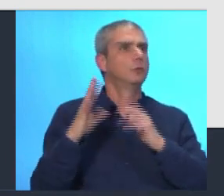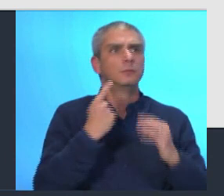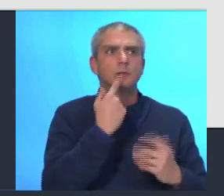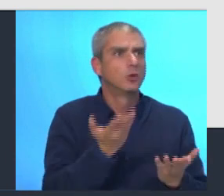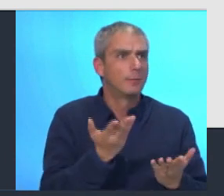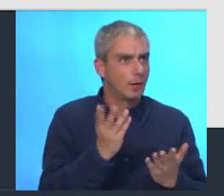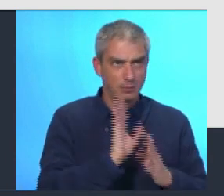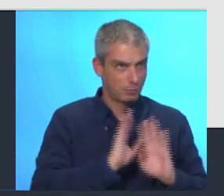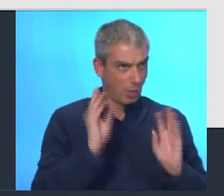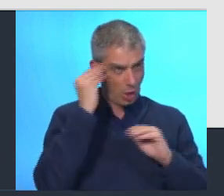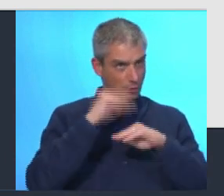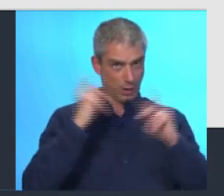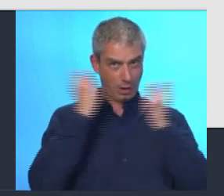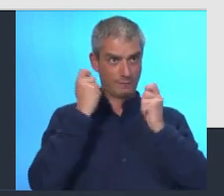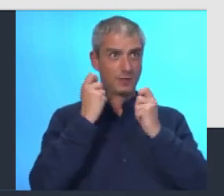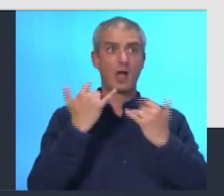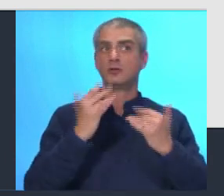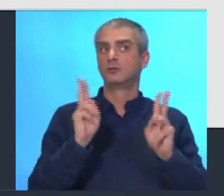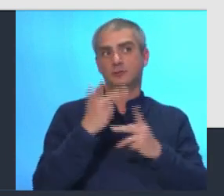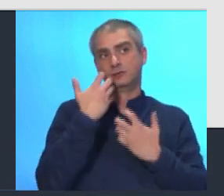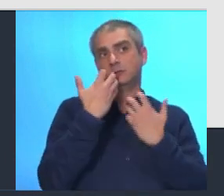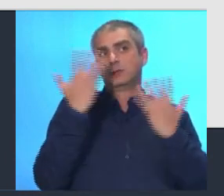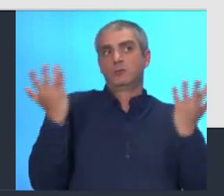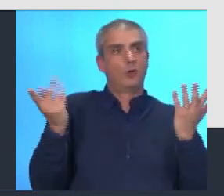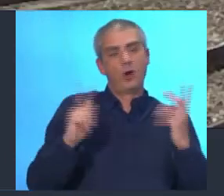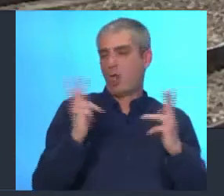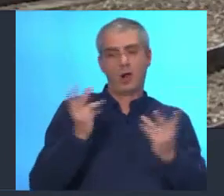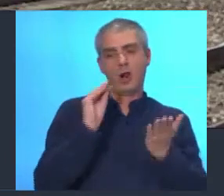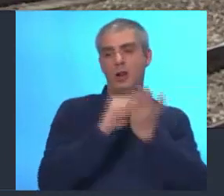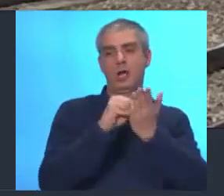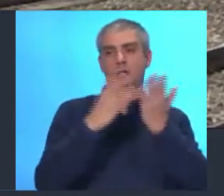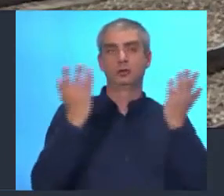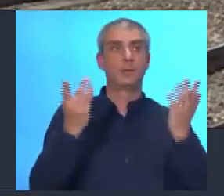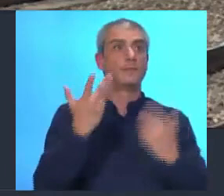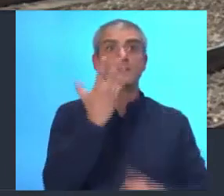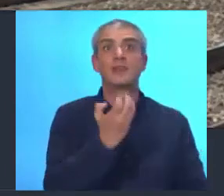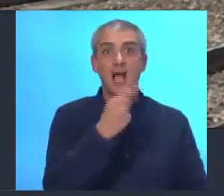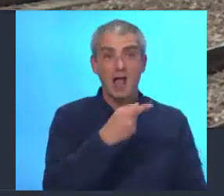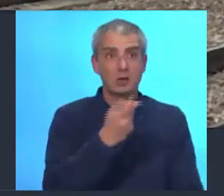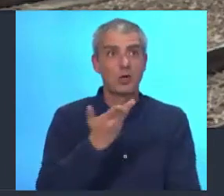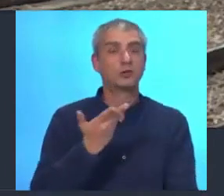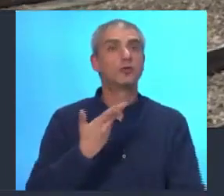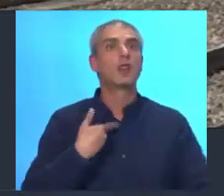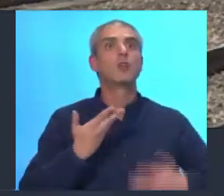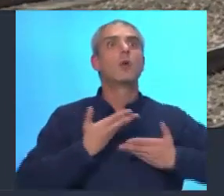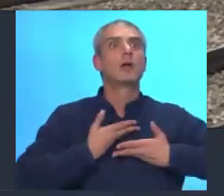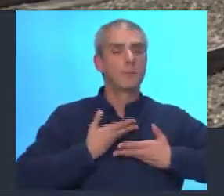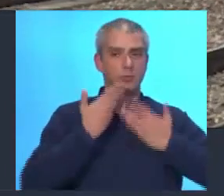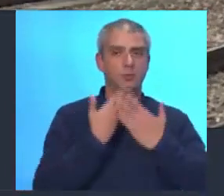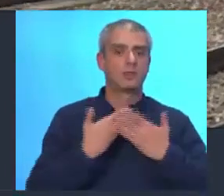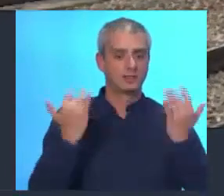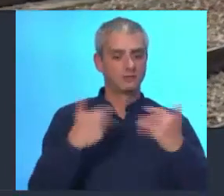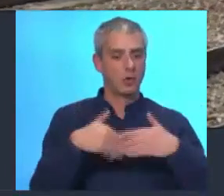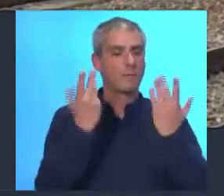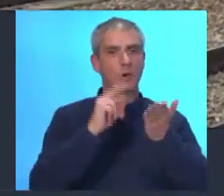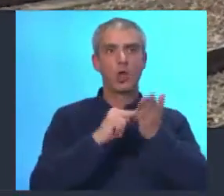הודעה וכלום? עכשיו אפשר, עכשיו זה סיפור, עכשיו זה לא קל להירשם. בהקלטות שהגיעו לידינו ונחשפו הבוקר